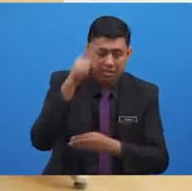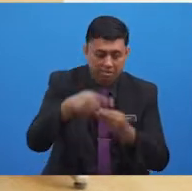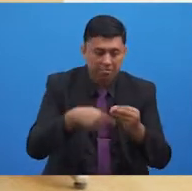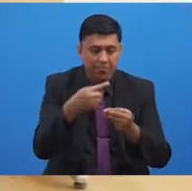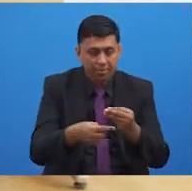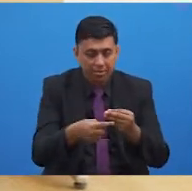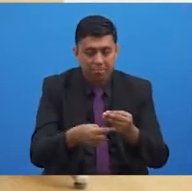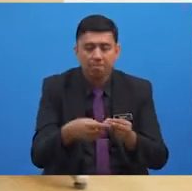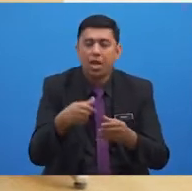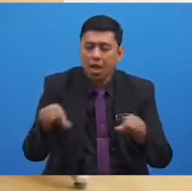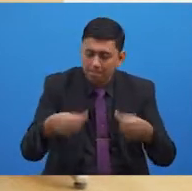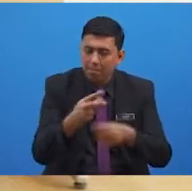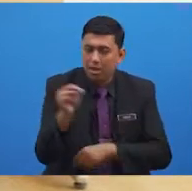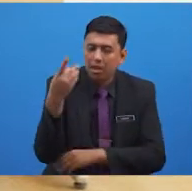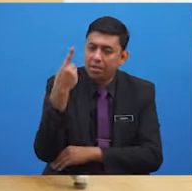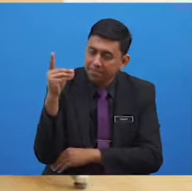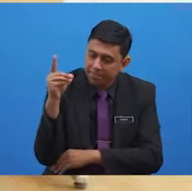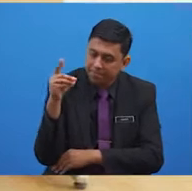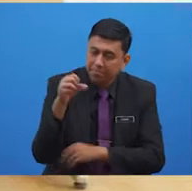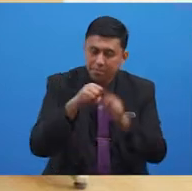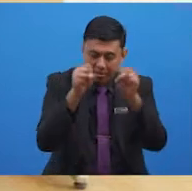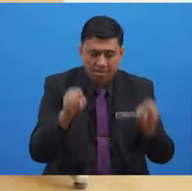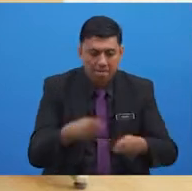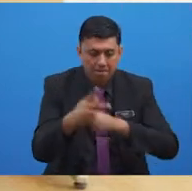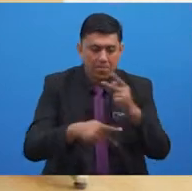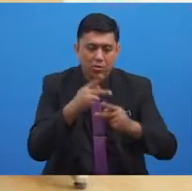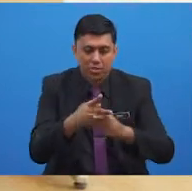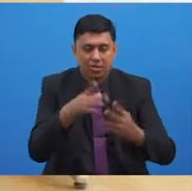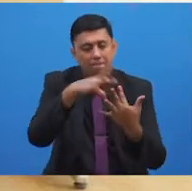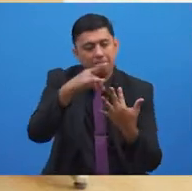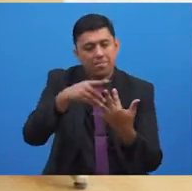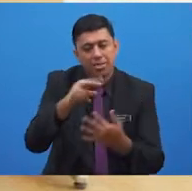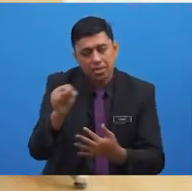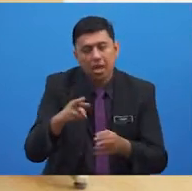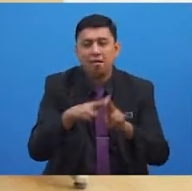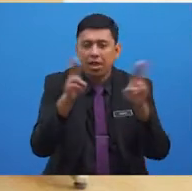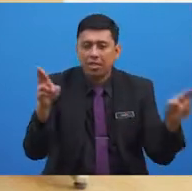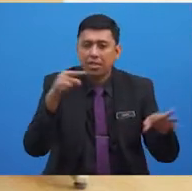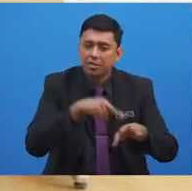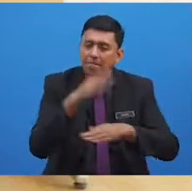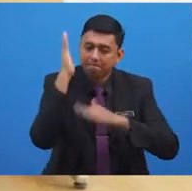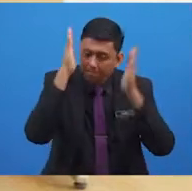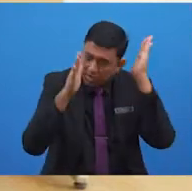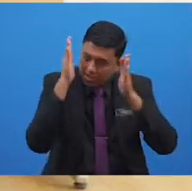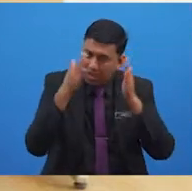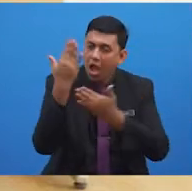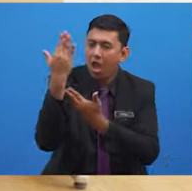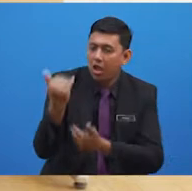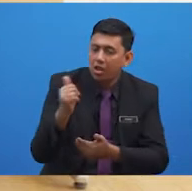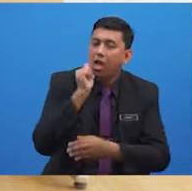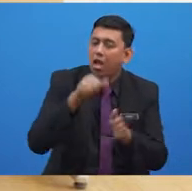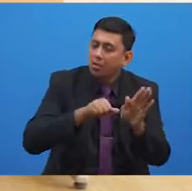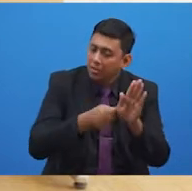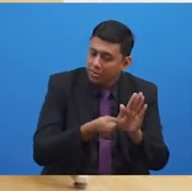tentang amalan demokrasi serta sistem dan proses pilihan raya di Malaysia. Cikgu